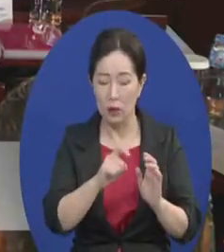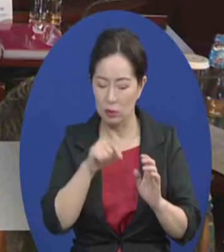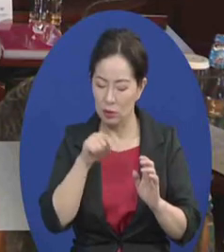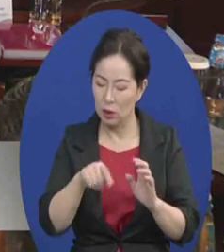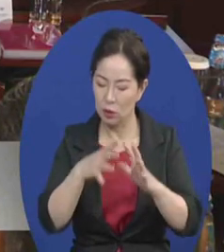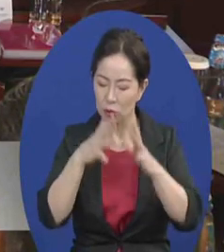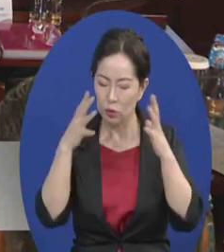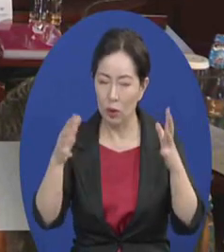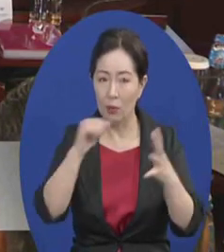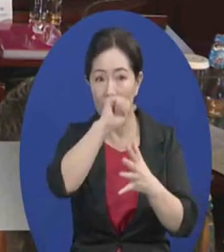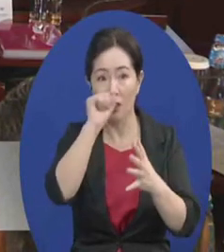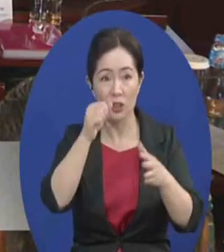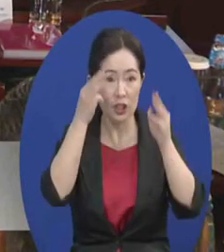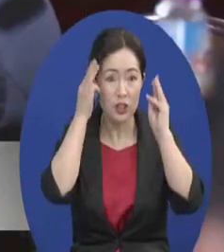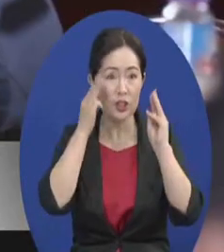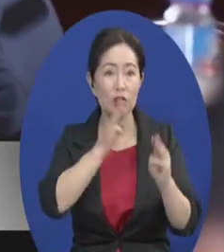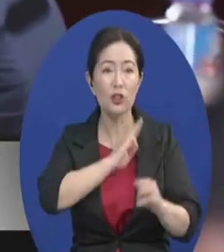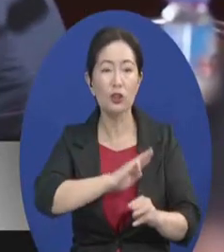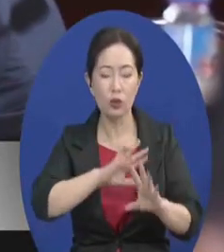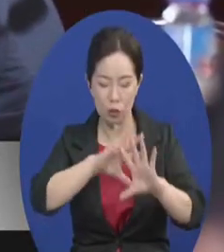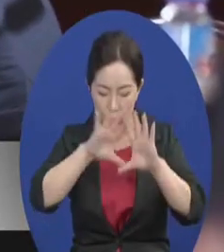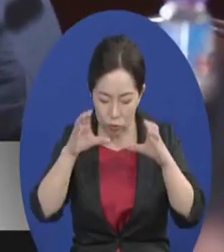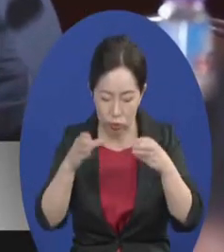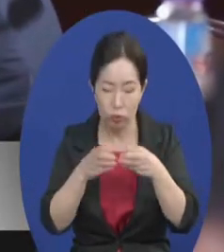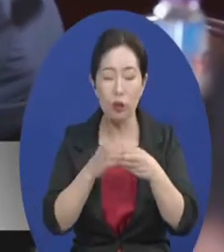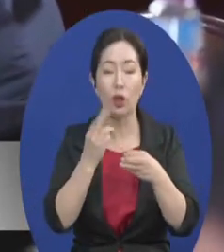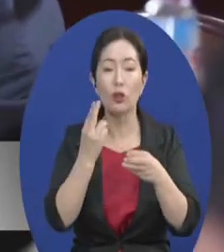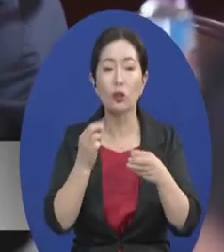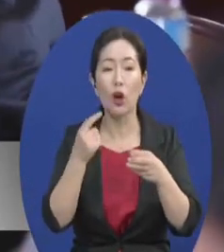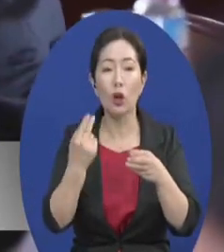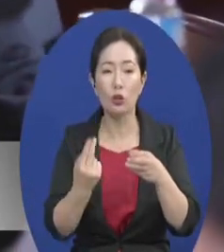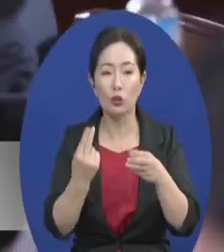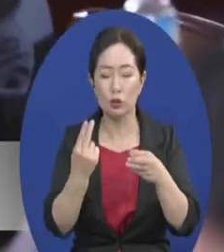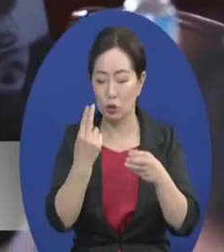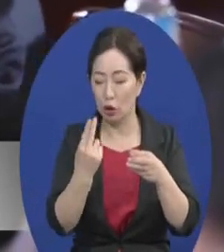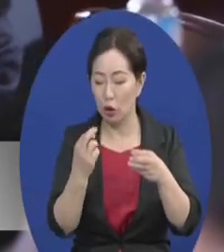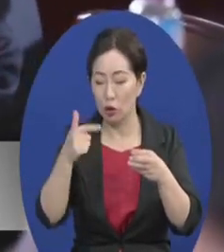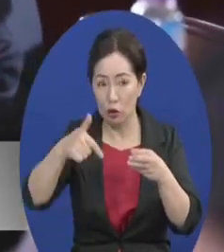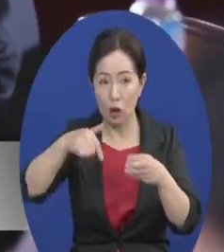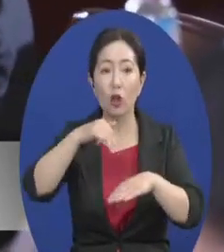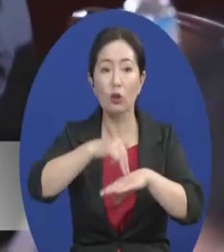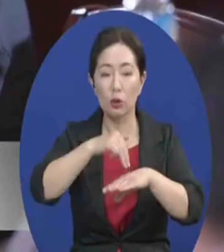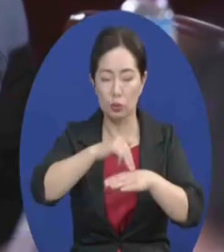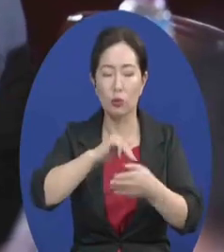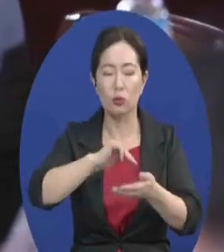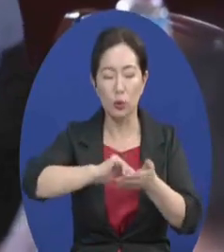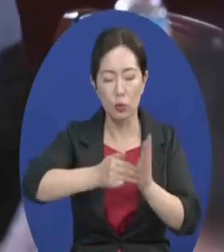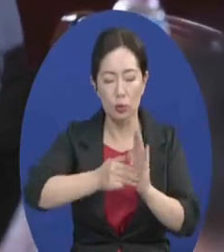Тиймээс томоохон асуудлыг шийдэхин тулд цогц төлөвлөгөө хэрэгтэй гэж хотын дарга мэдээлж байсан юм а.